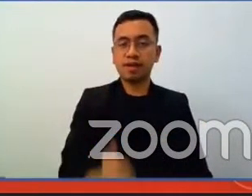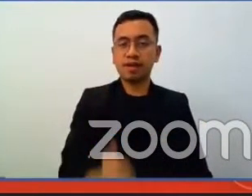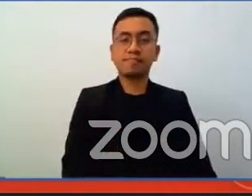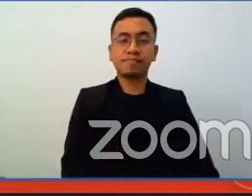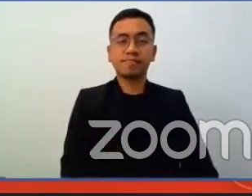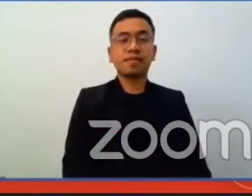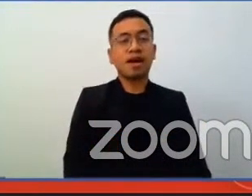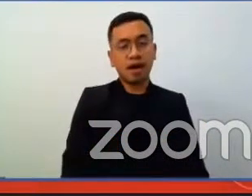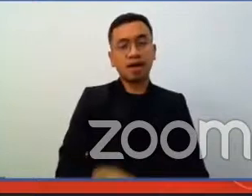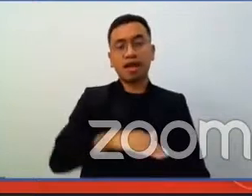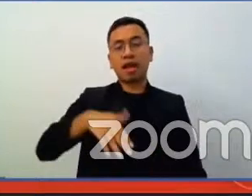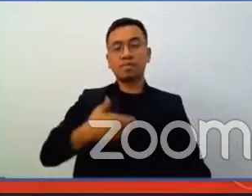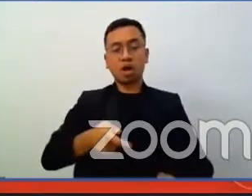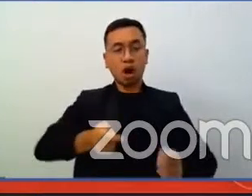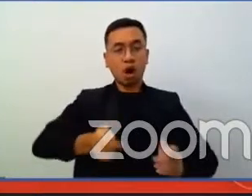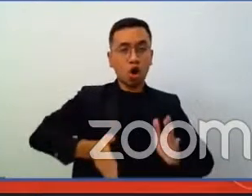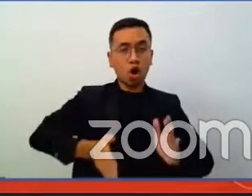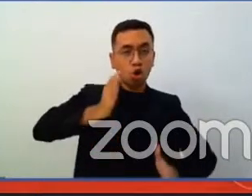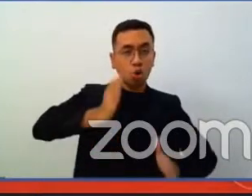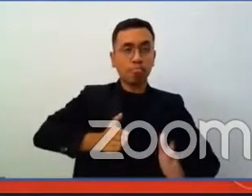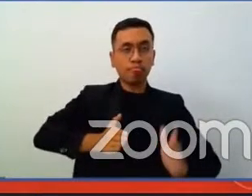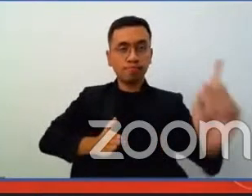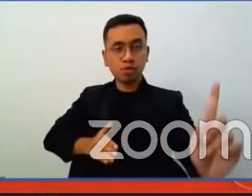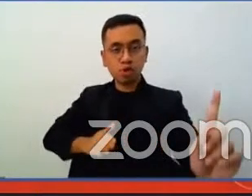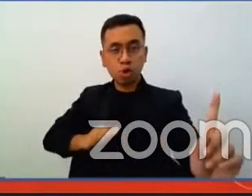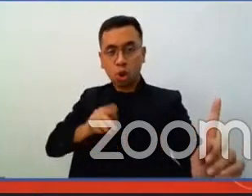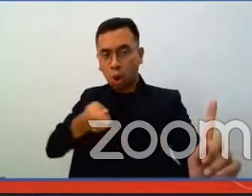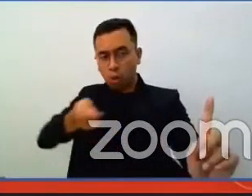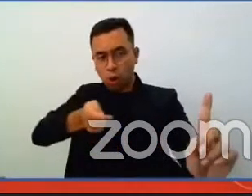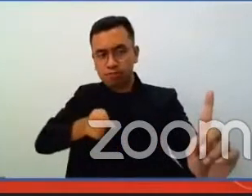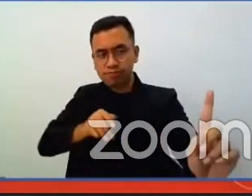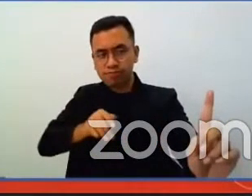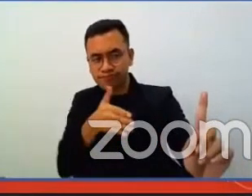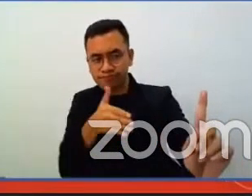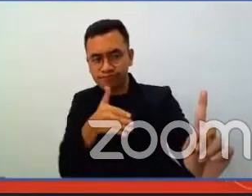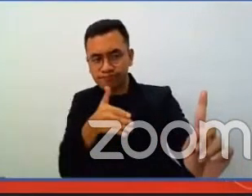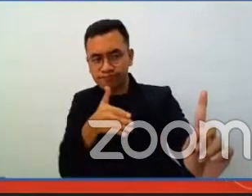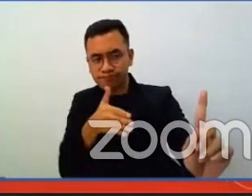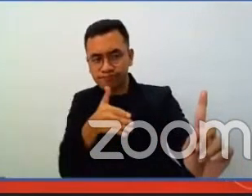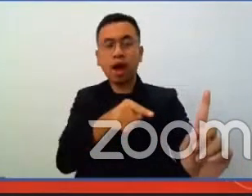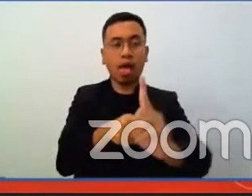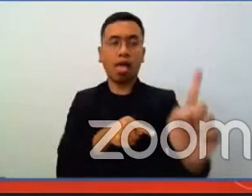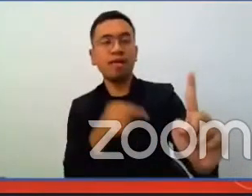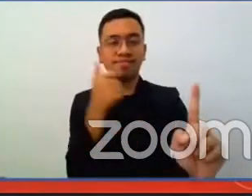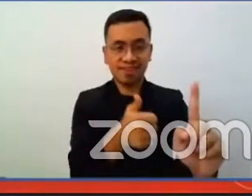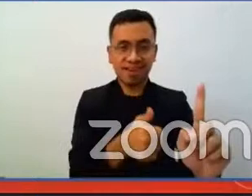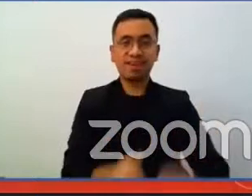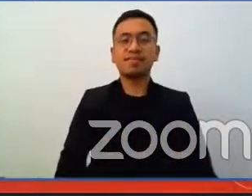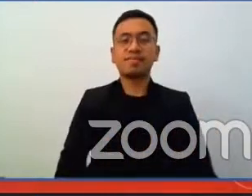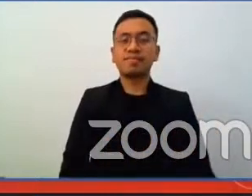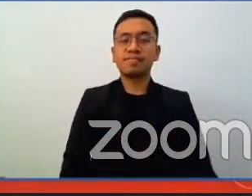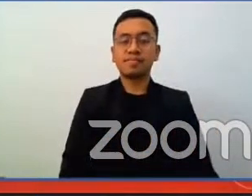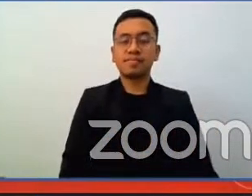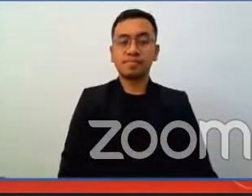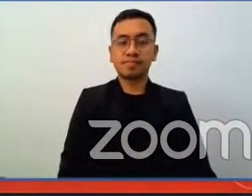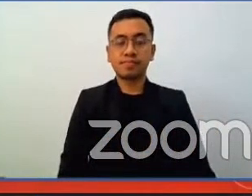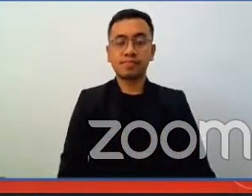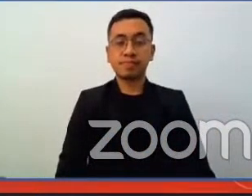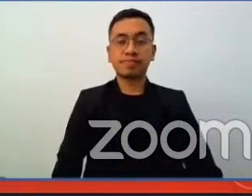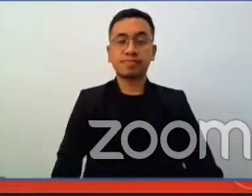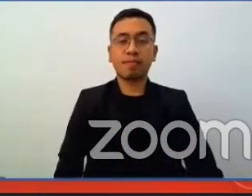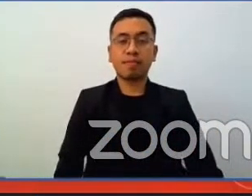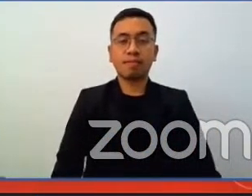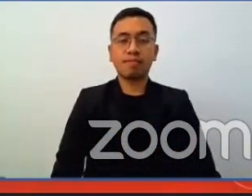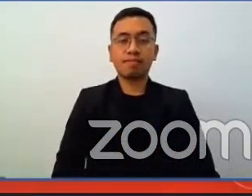lab, mengontrol robot-robot, mengontrol alat penelitian yang ada, perkembangan